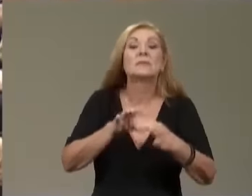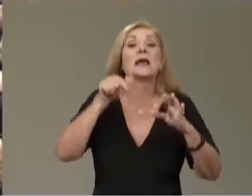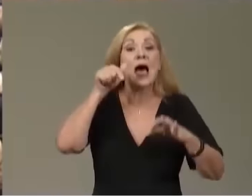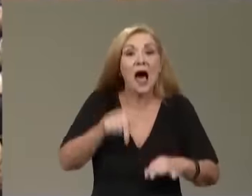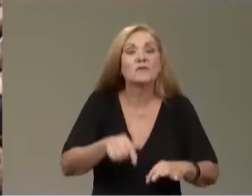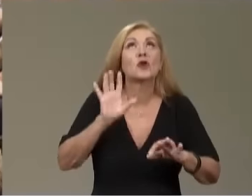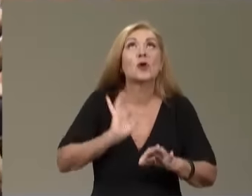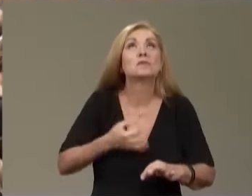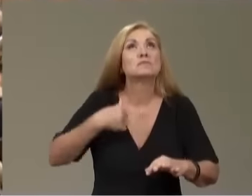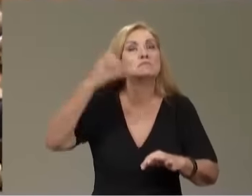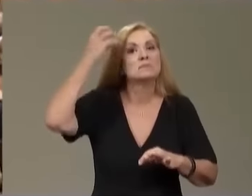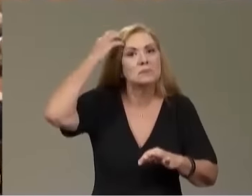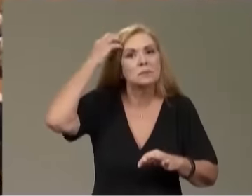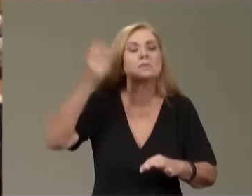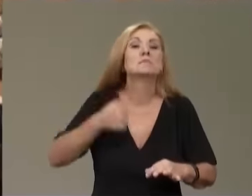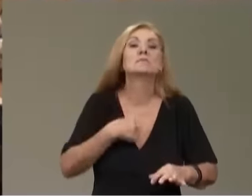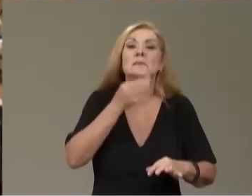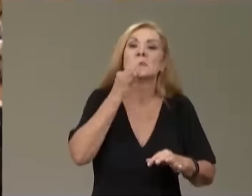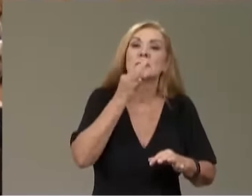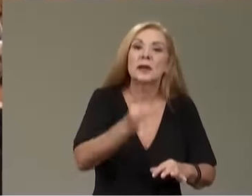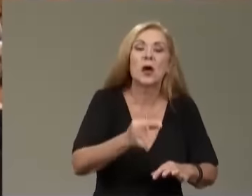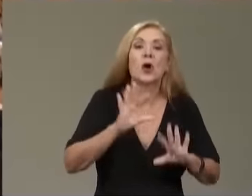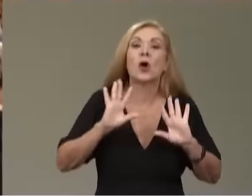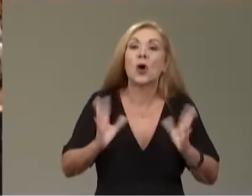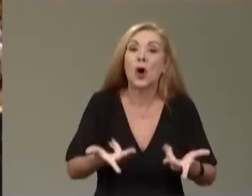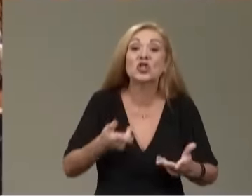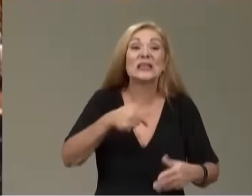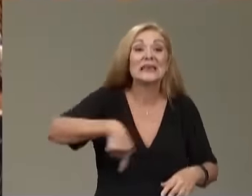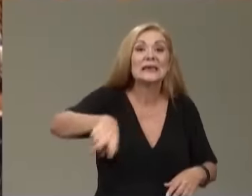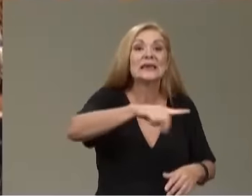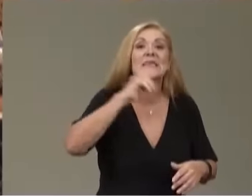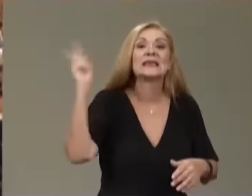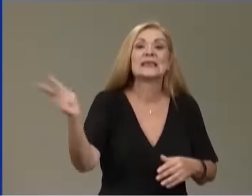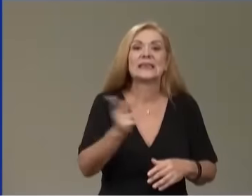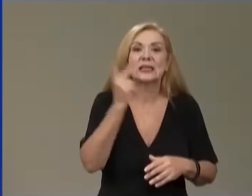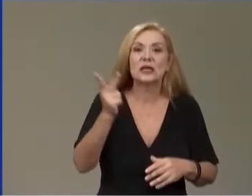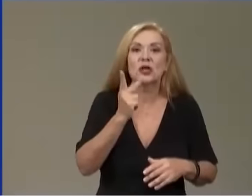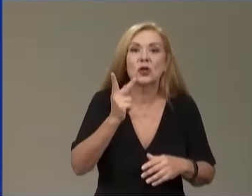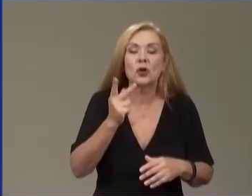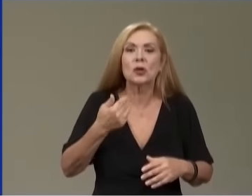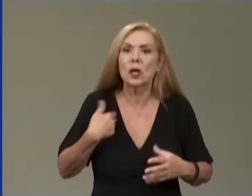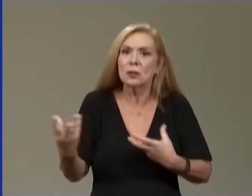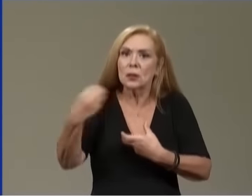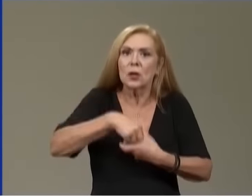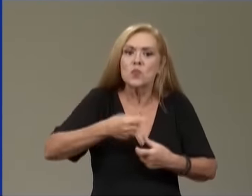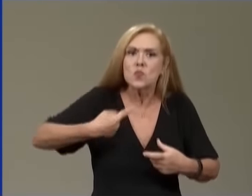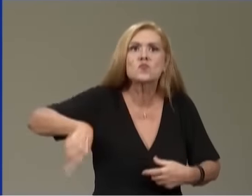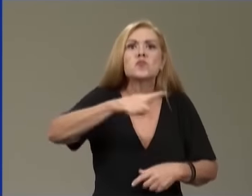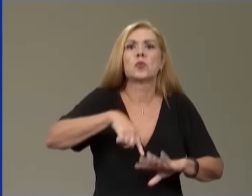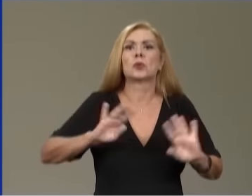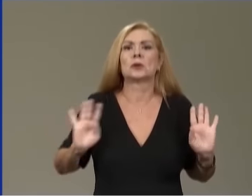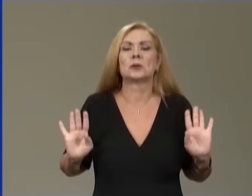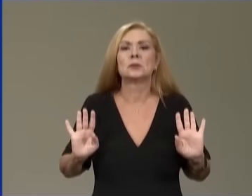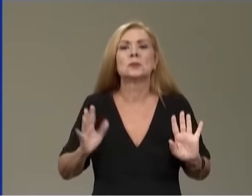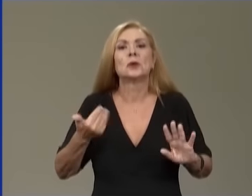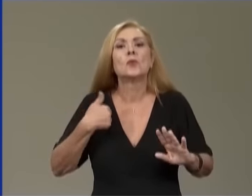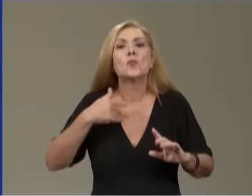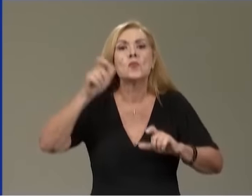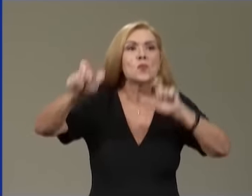οδηγώ, δηλώνω ότι στην υπηρεσία της κοινωνίας είμαστε όλοι. Με τη συνεισφορά